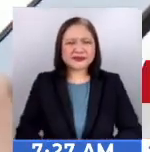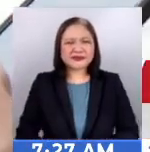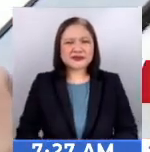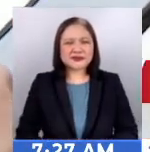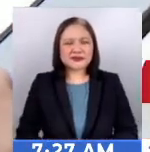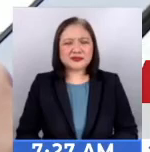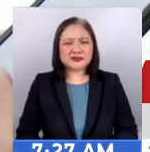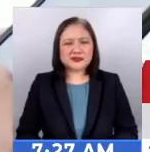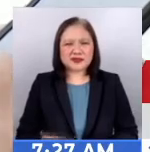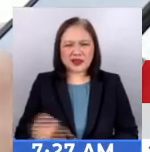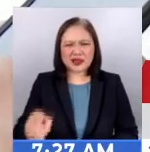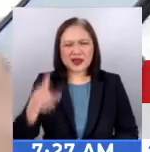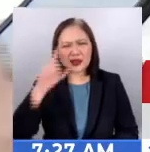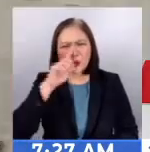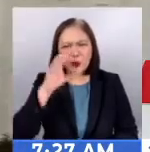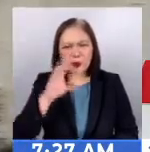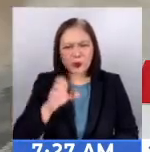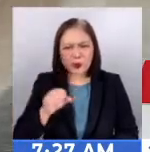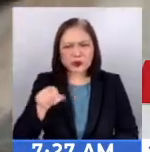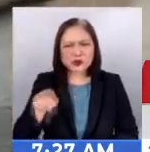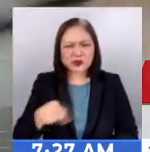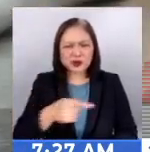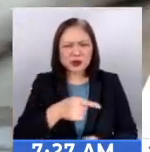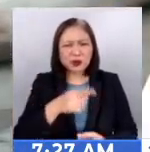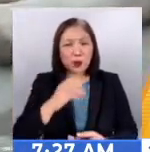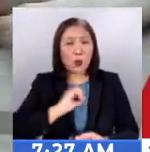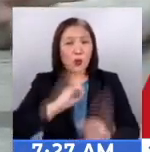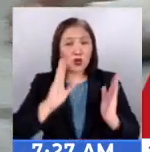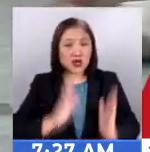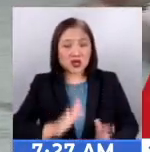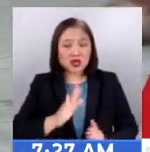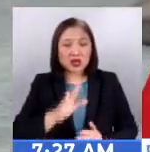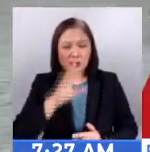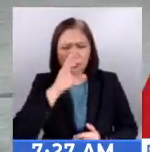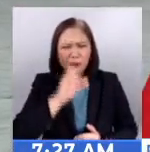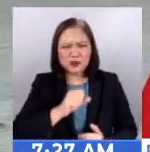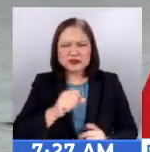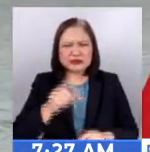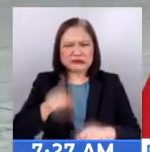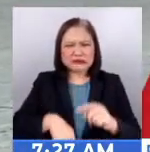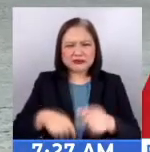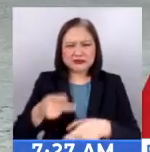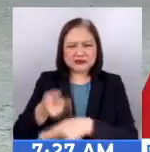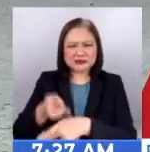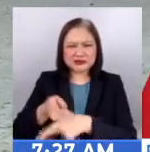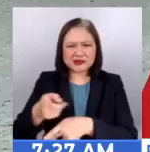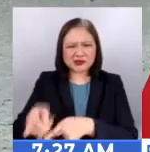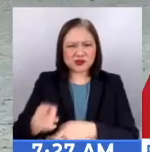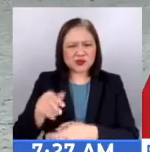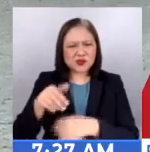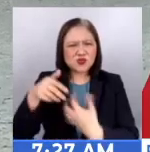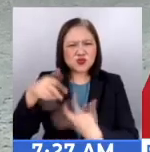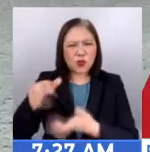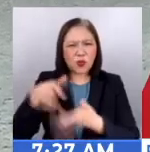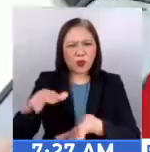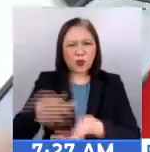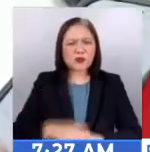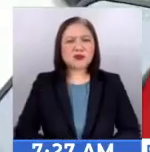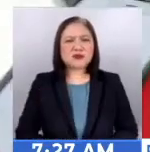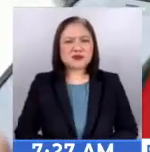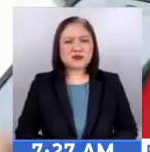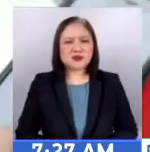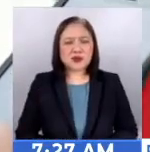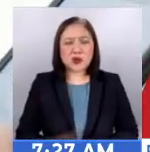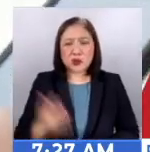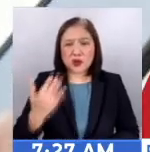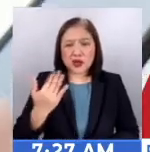na rin yung may-ari kaya hindi niya rin po naasikaso. Kasi kahit siya rin